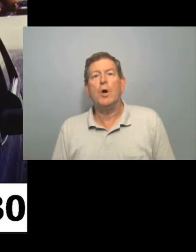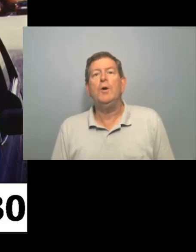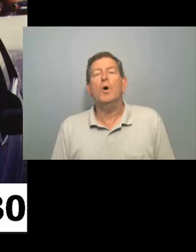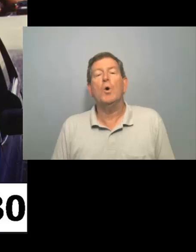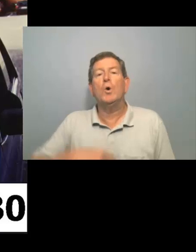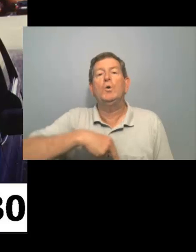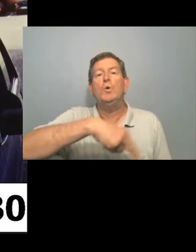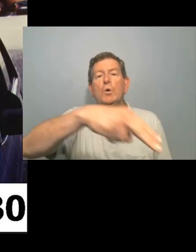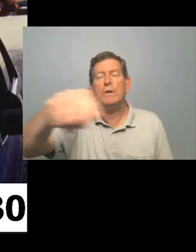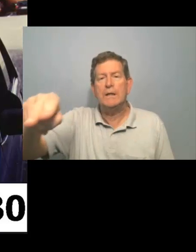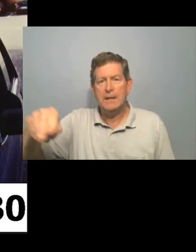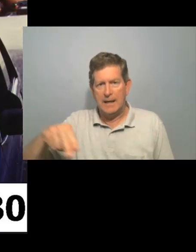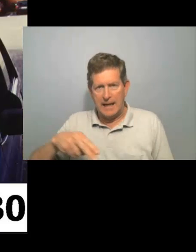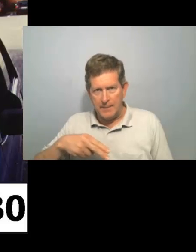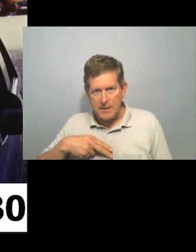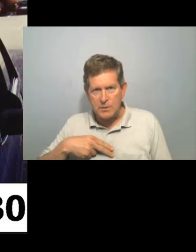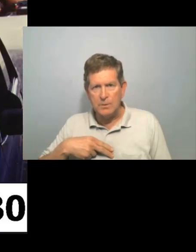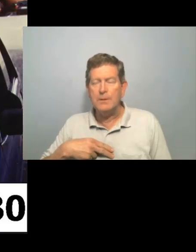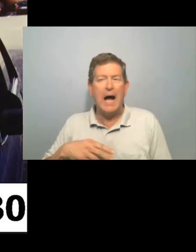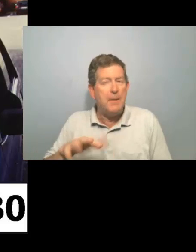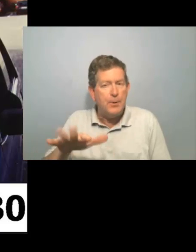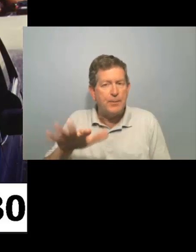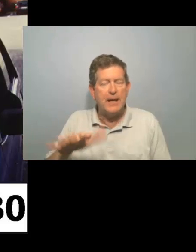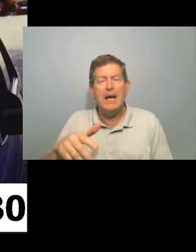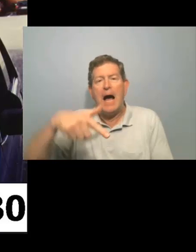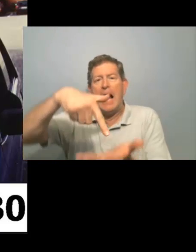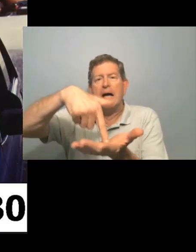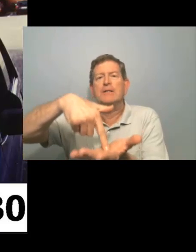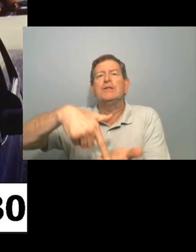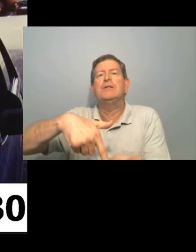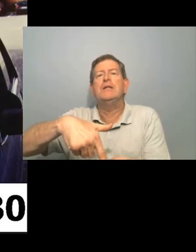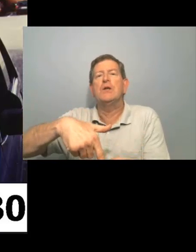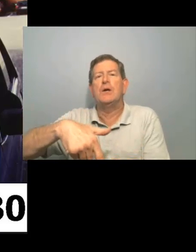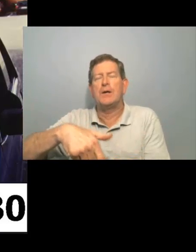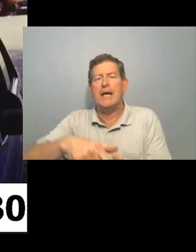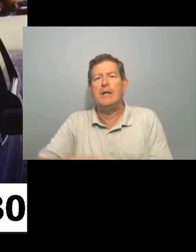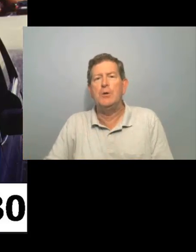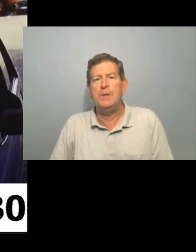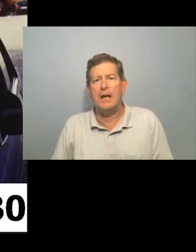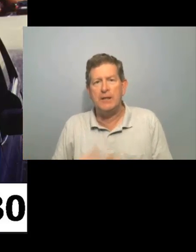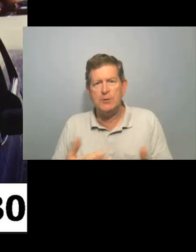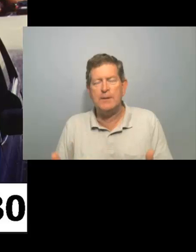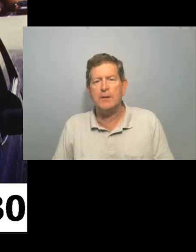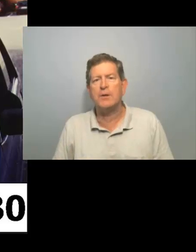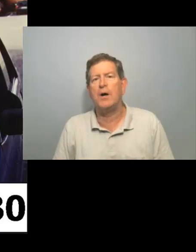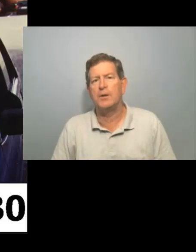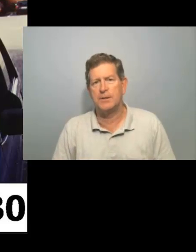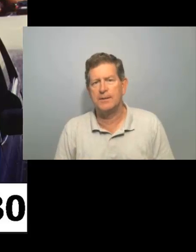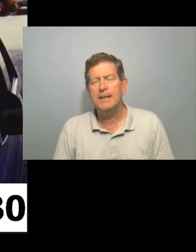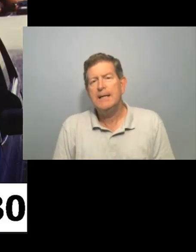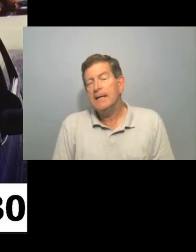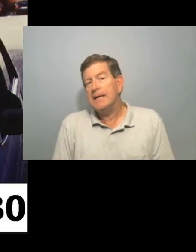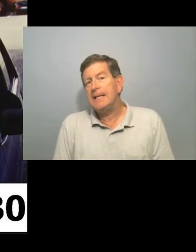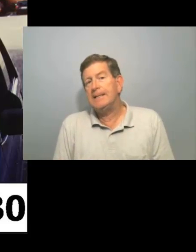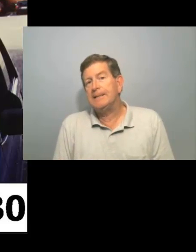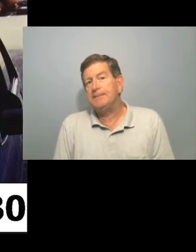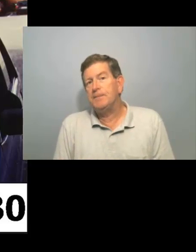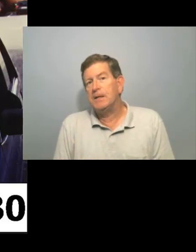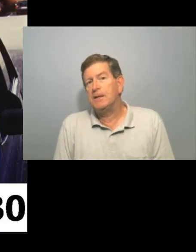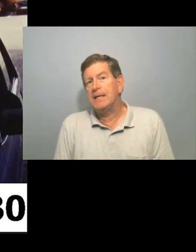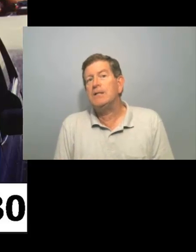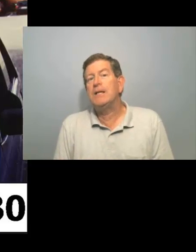Ouais, John retourne à la maison à peu près à 6h30, à 18h30.